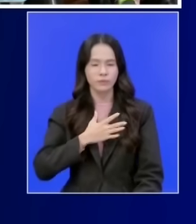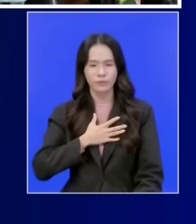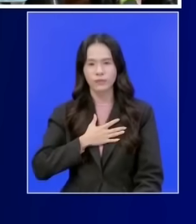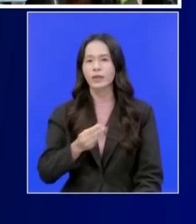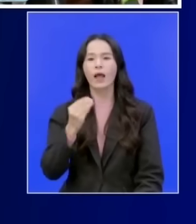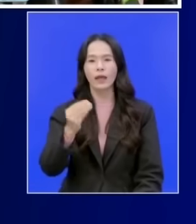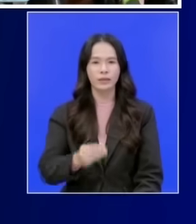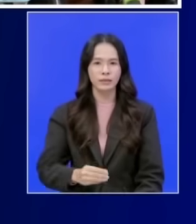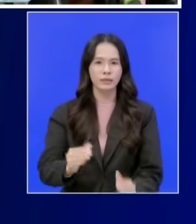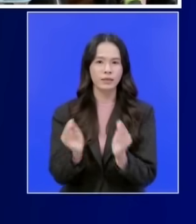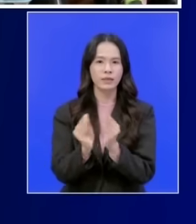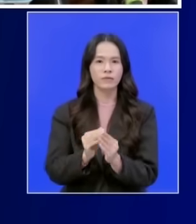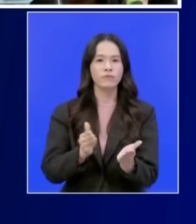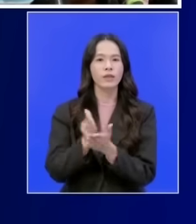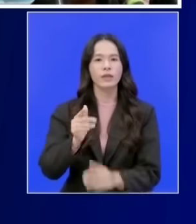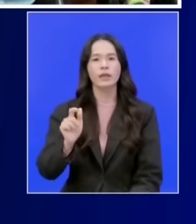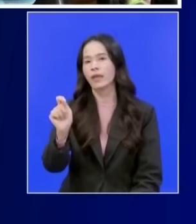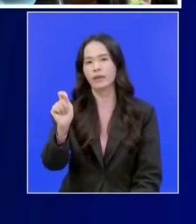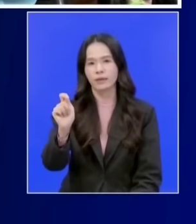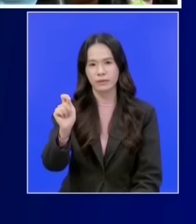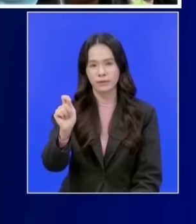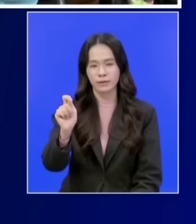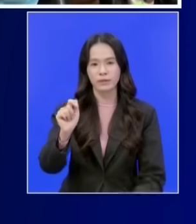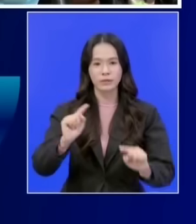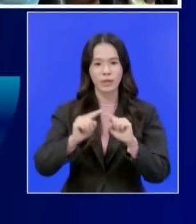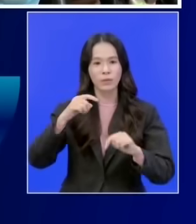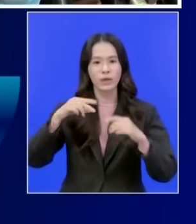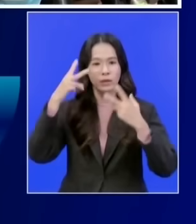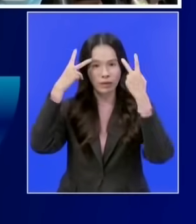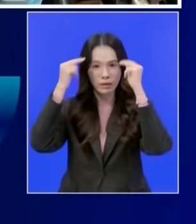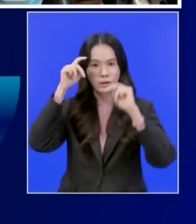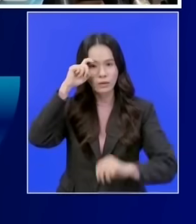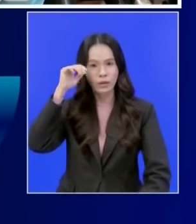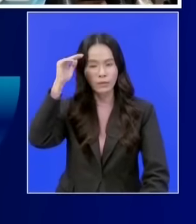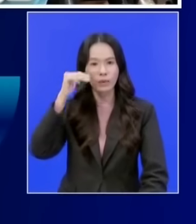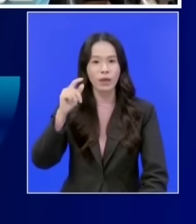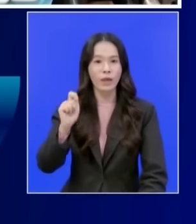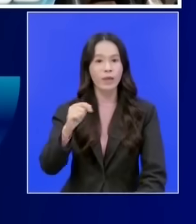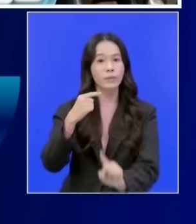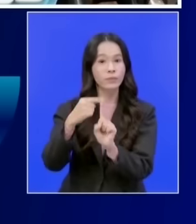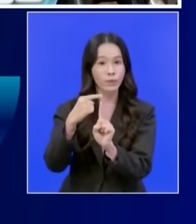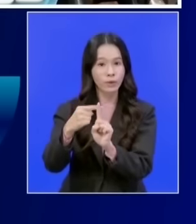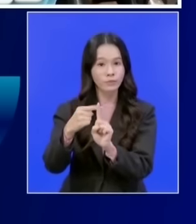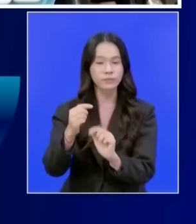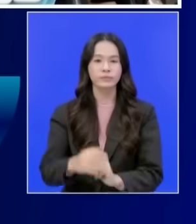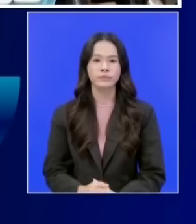ไปเลยเป็นฝ่ายค้านเกรด A แต่นายกรัฐมนตรีเกรด A บวกนะจ๊ะ